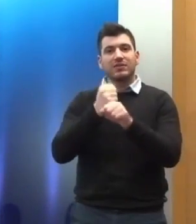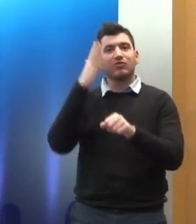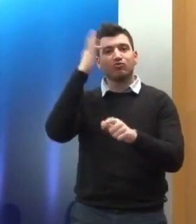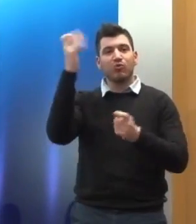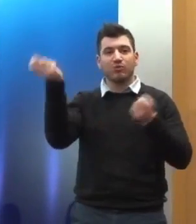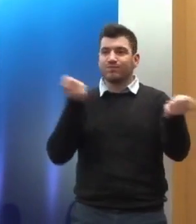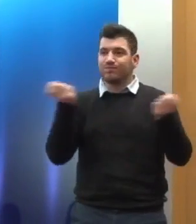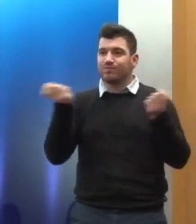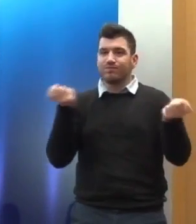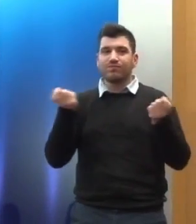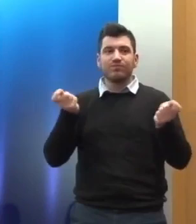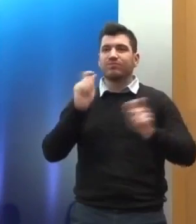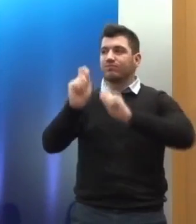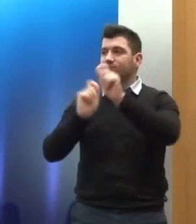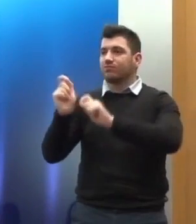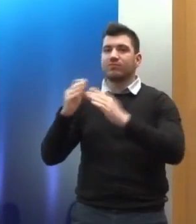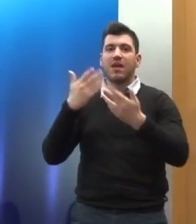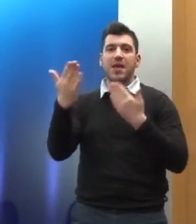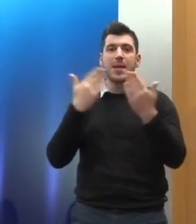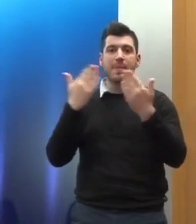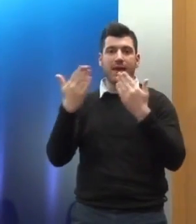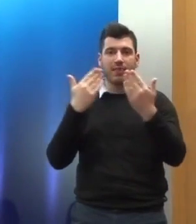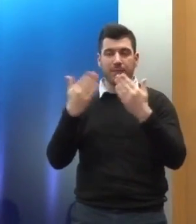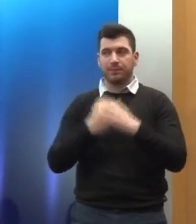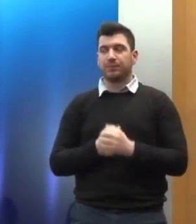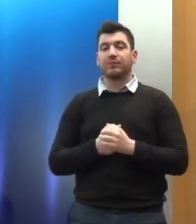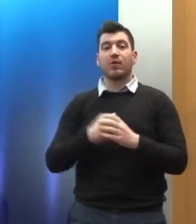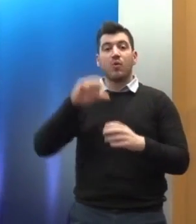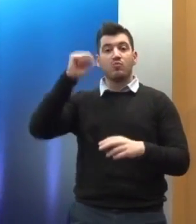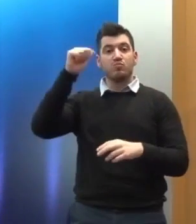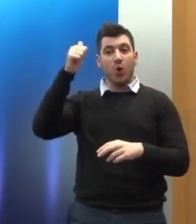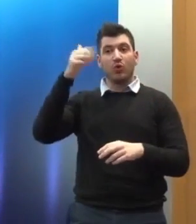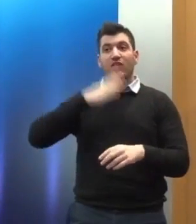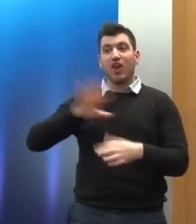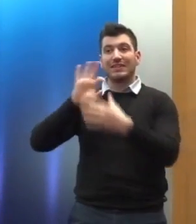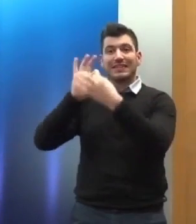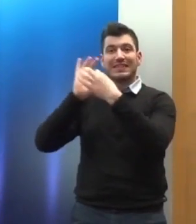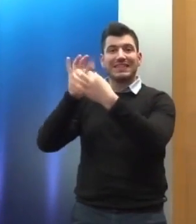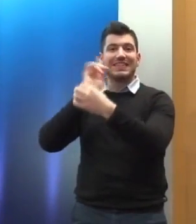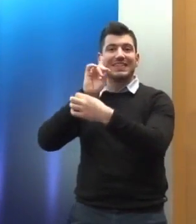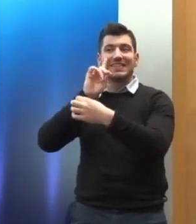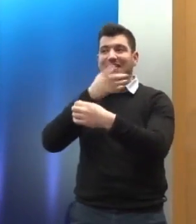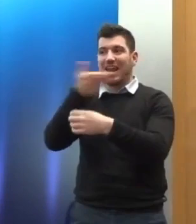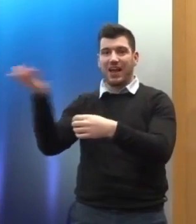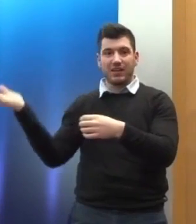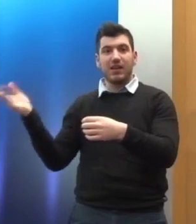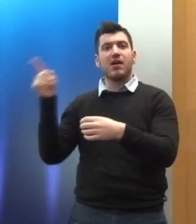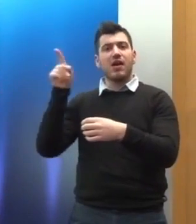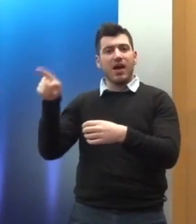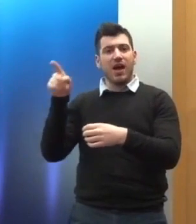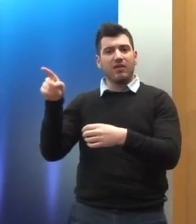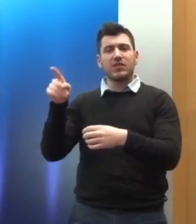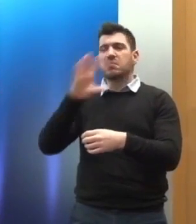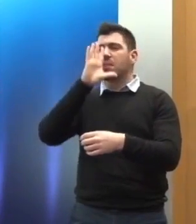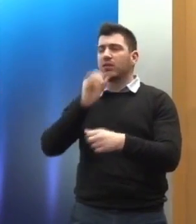πραγματοποίηση αυτής της ημερίδας. Πρώτα και κυρία, τις συνεργάτηδές μου, οι οποίες εργάστηκαν